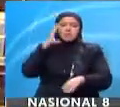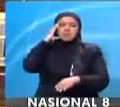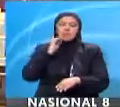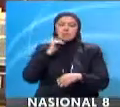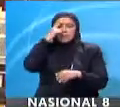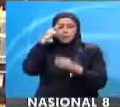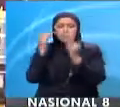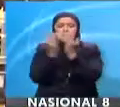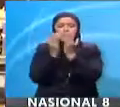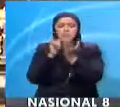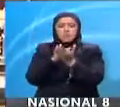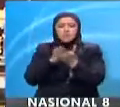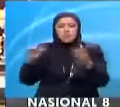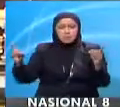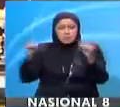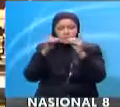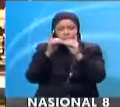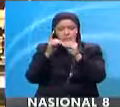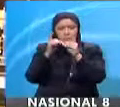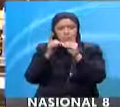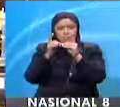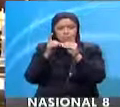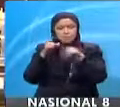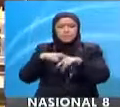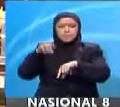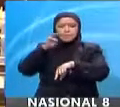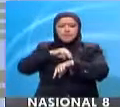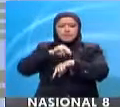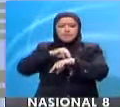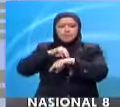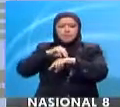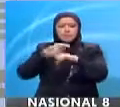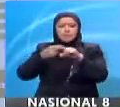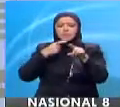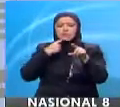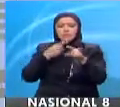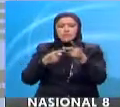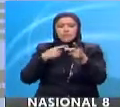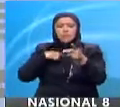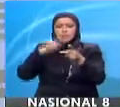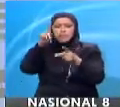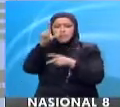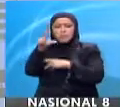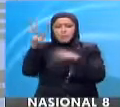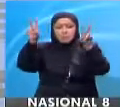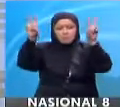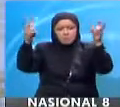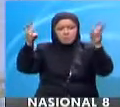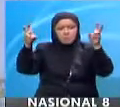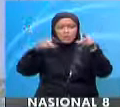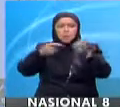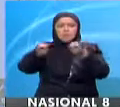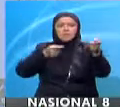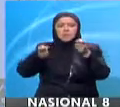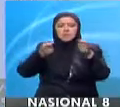dia ditemui media pada pasar pengetahuan sumber manusia dan 2015 di Kuala Lumpur bertemakan pengurusan